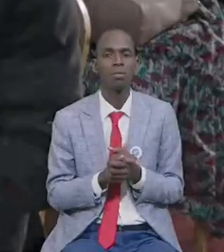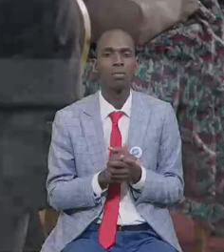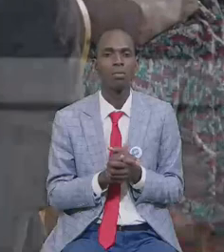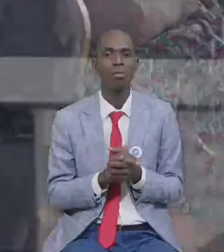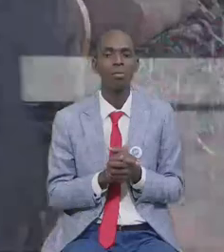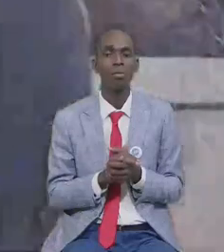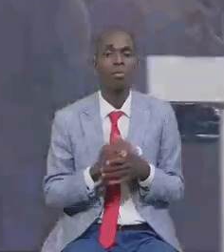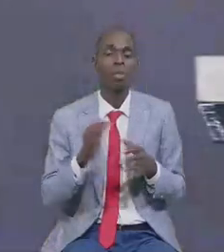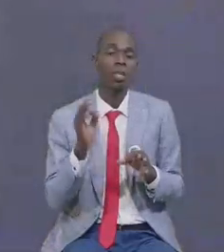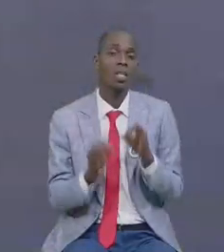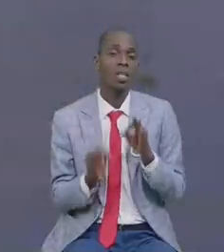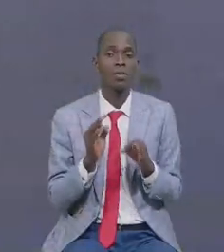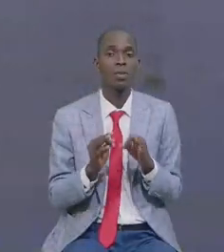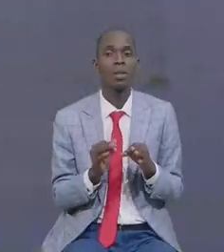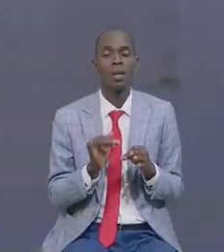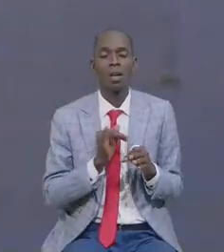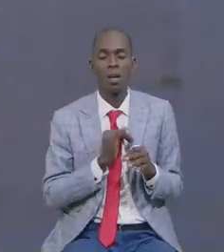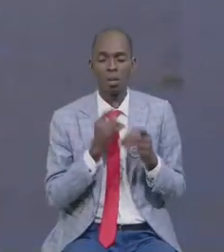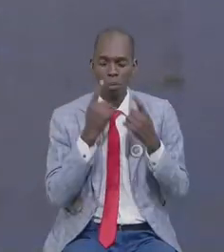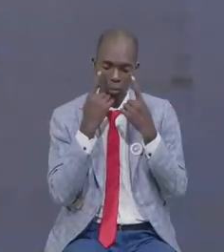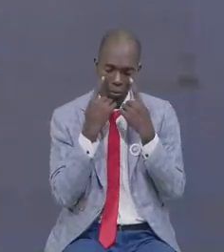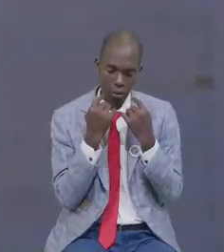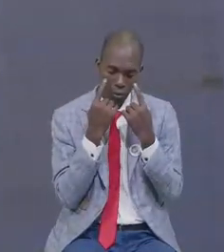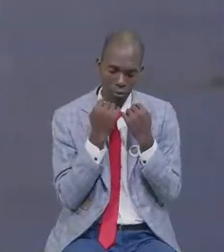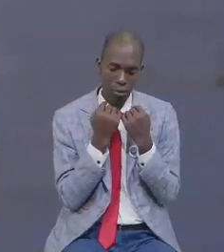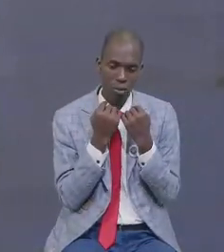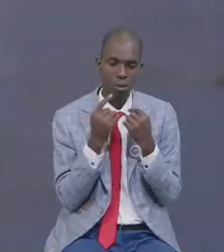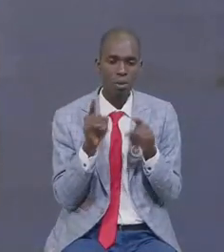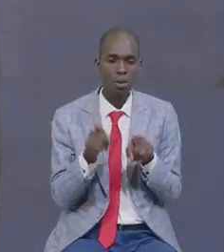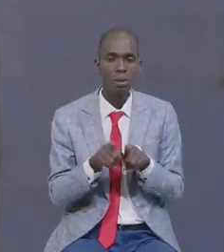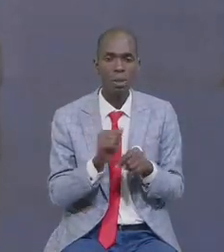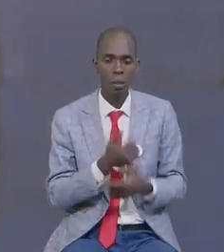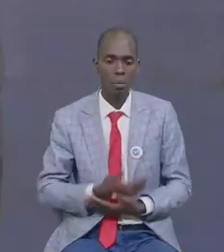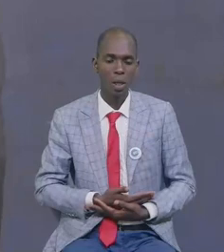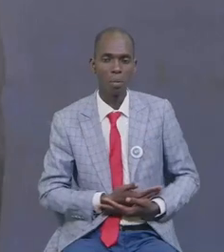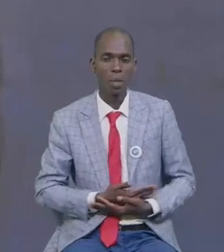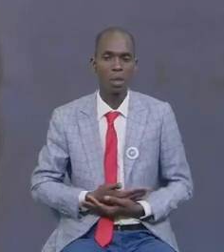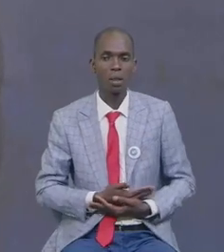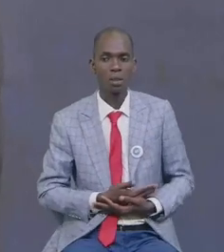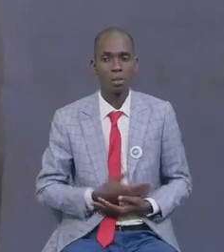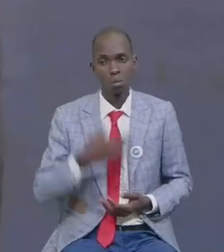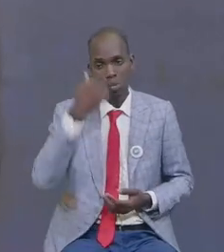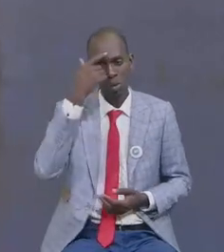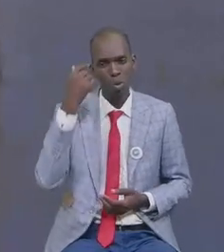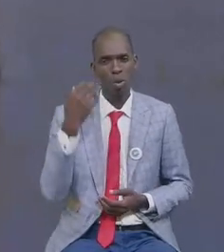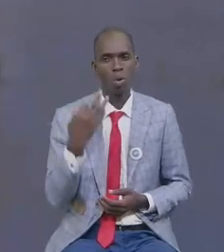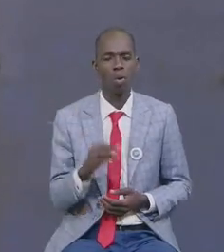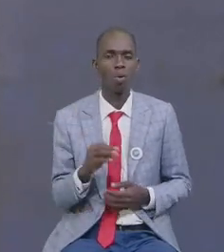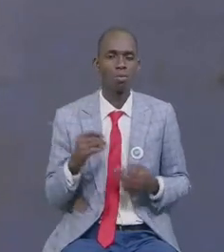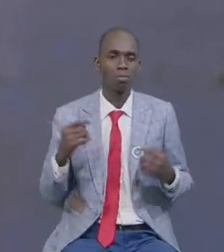Mais si je pleure comme un bébé, à cause des